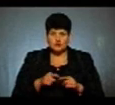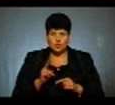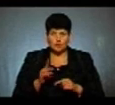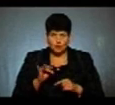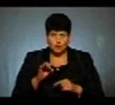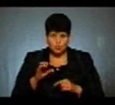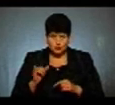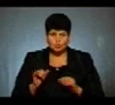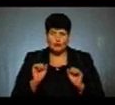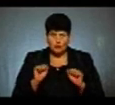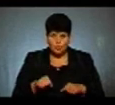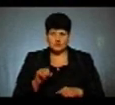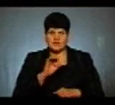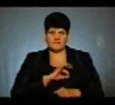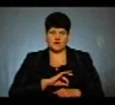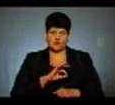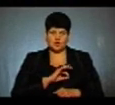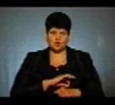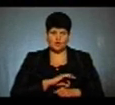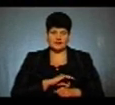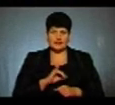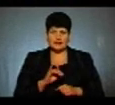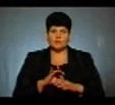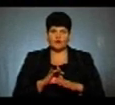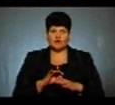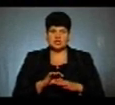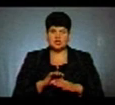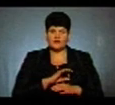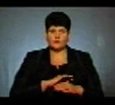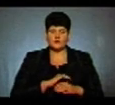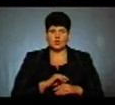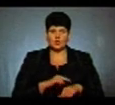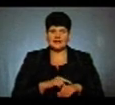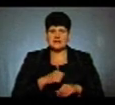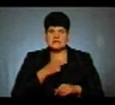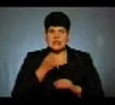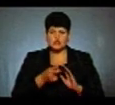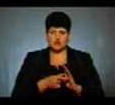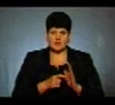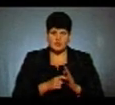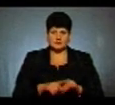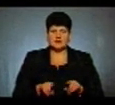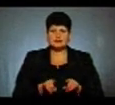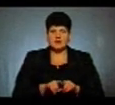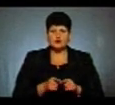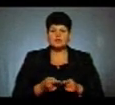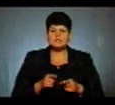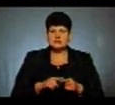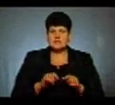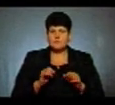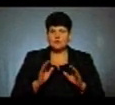може десь використовувати. І проводячи виховні години зі старшокласниками, також цей курс може